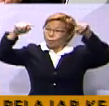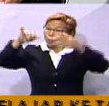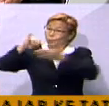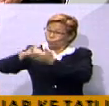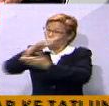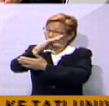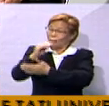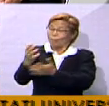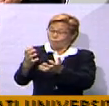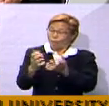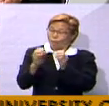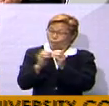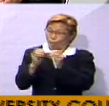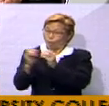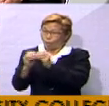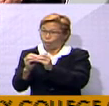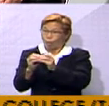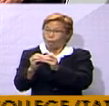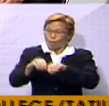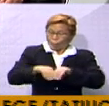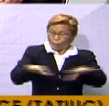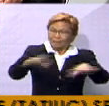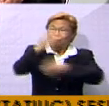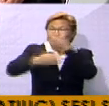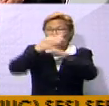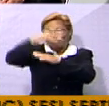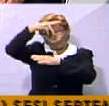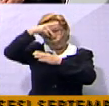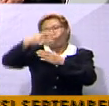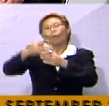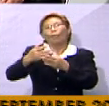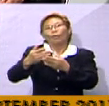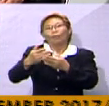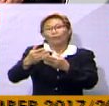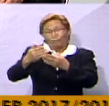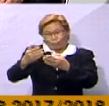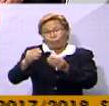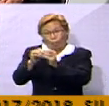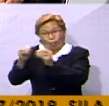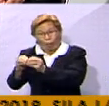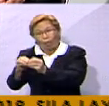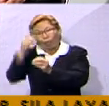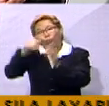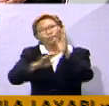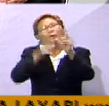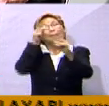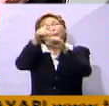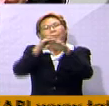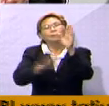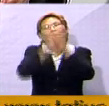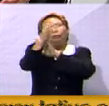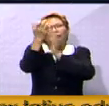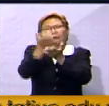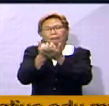tersebut dan mahu lebih ramai vendor Bumi Putra dilahirkan bagi menyumbang kepada pembangunan ekonomi negara.